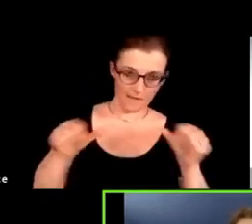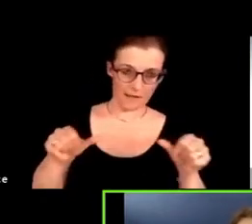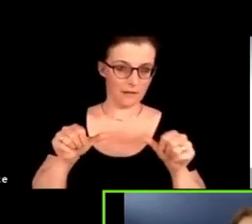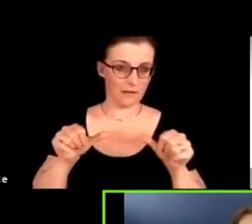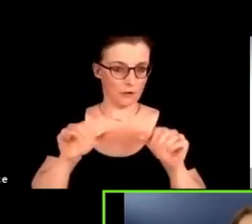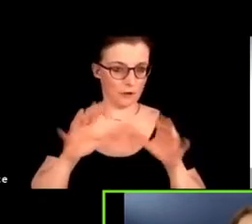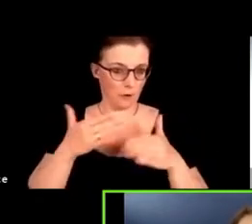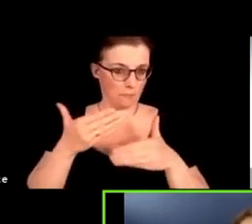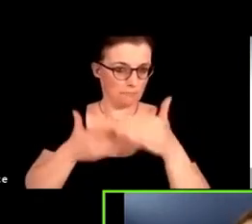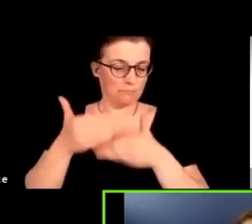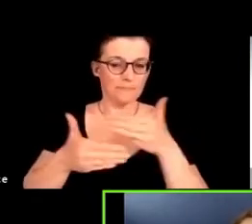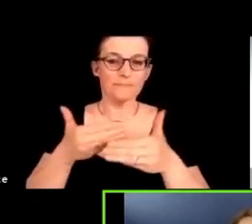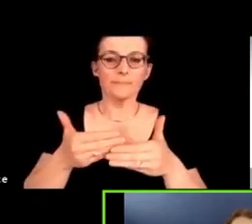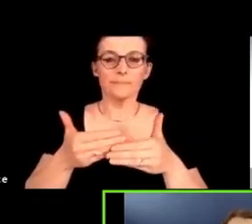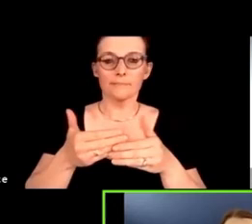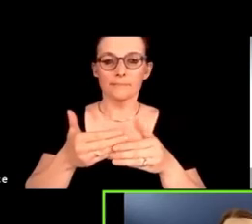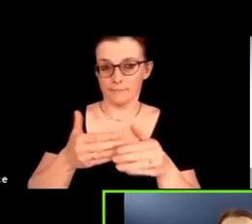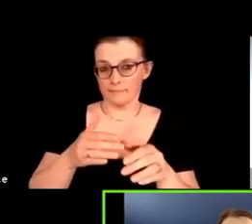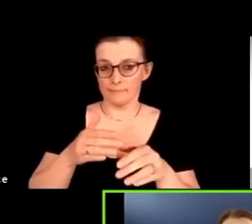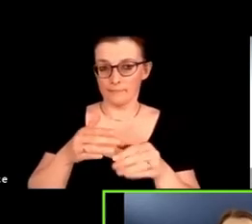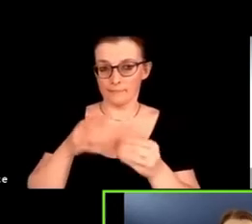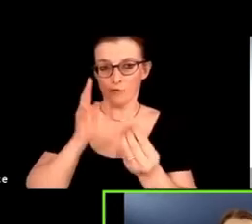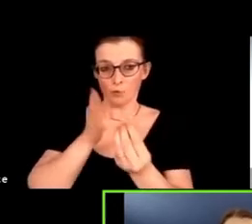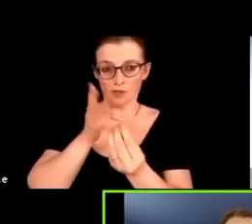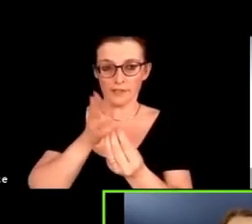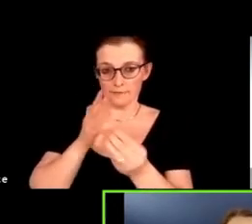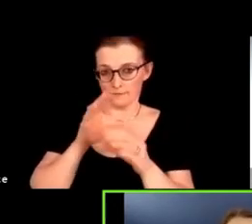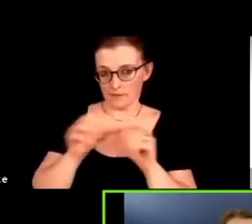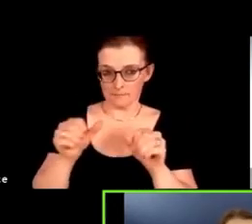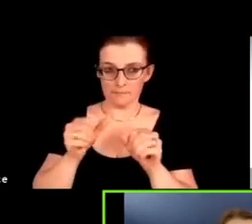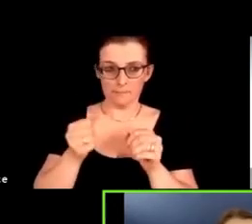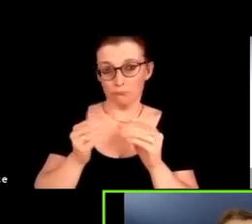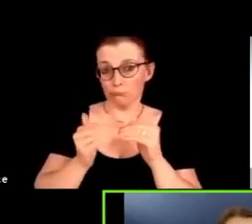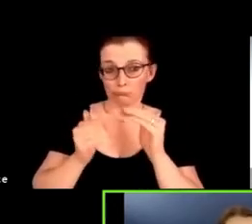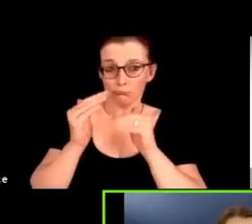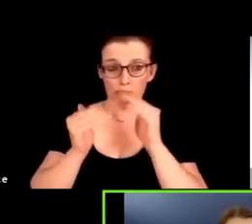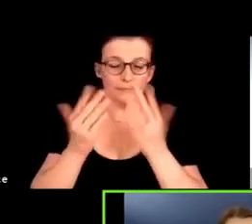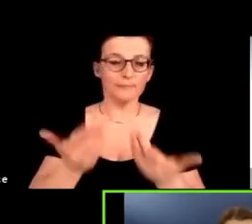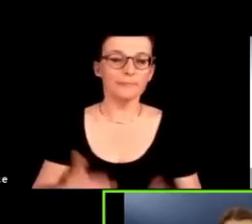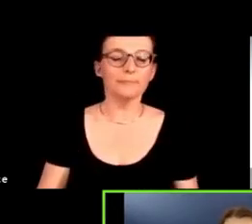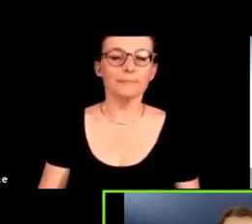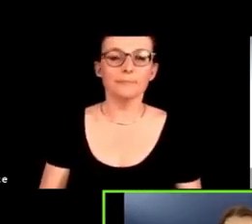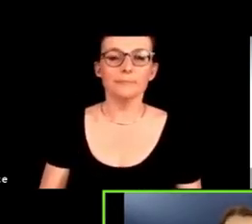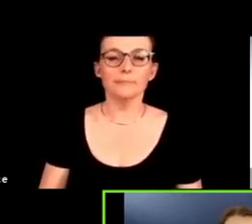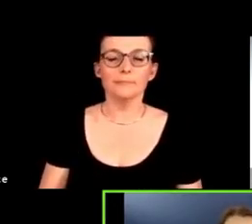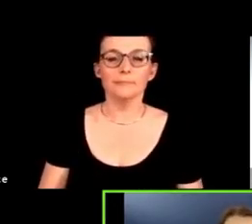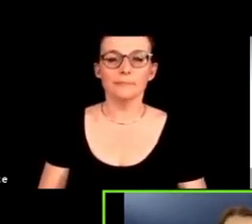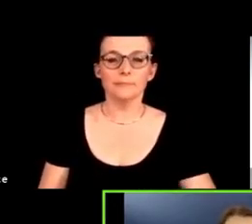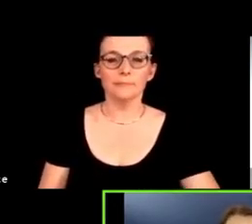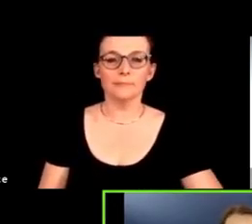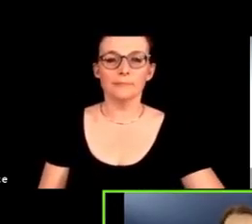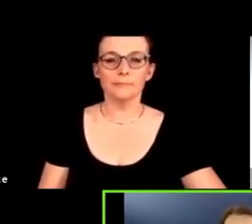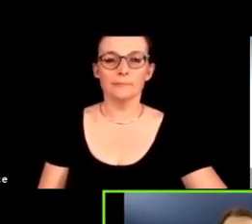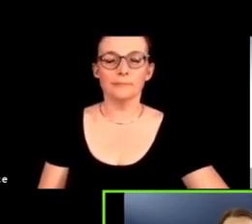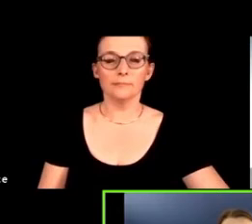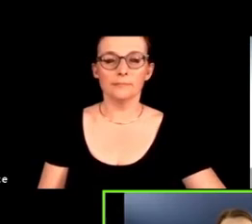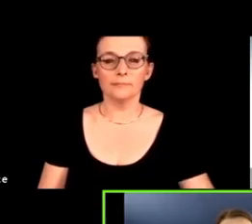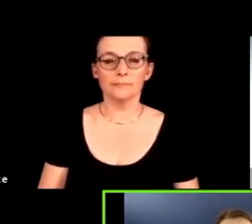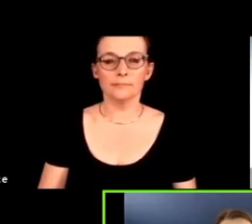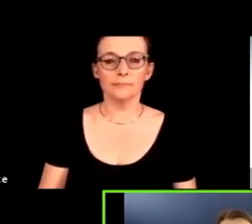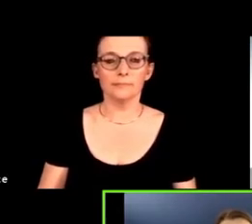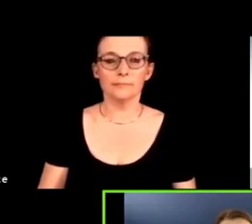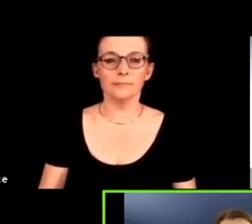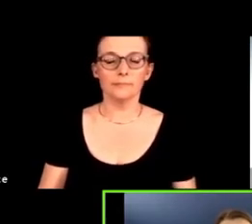Est-ce que vous pourrez m'expliquer concrètement comment ce projet a été mis en place? Comment ils l'ont ça a pensé? été construit? Très très